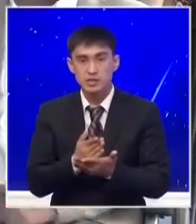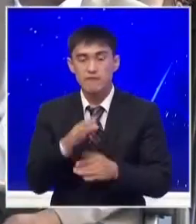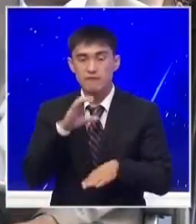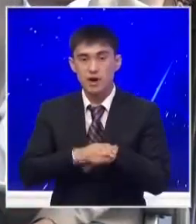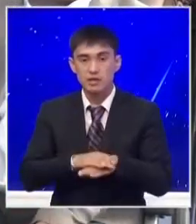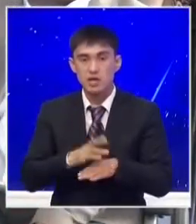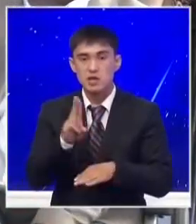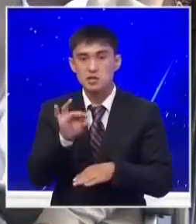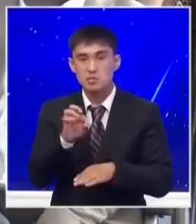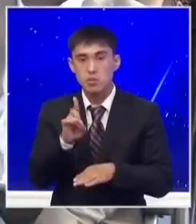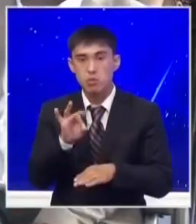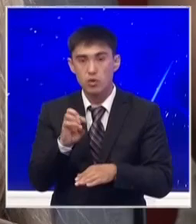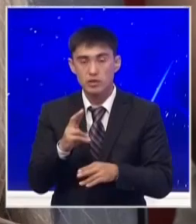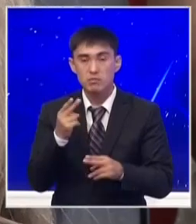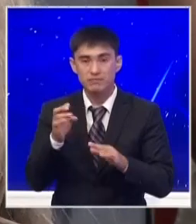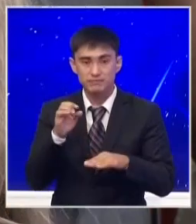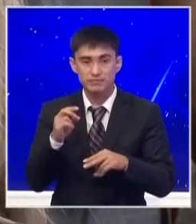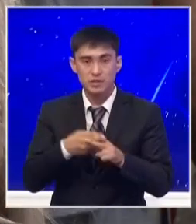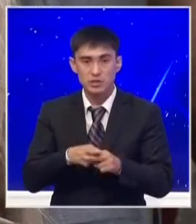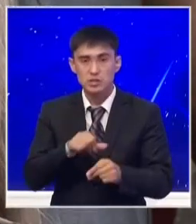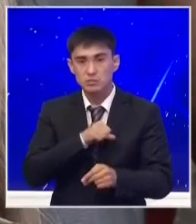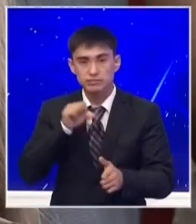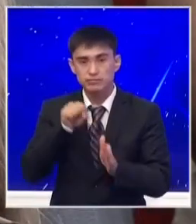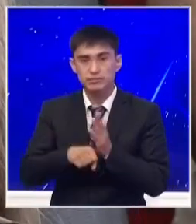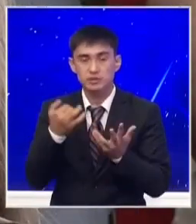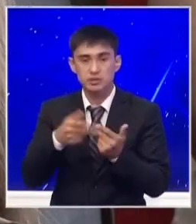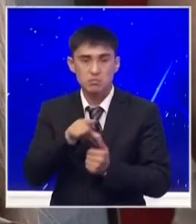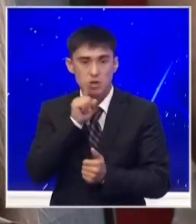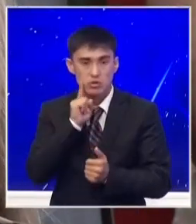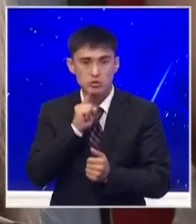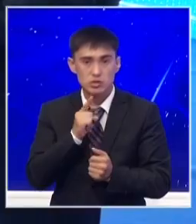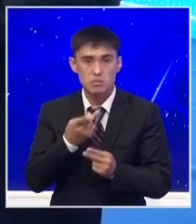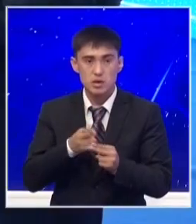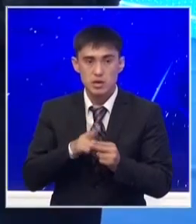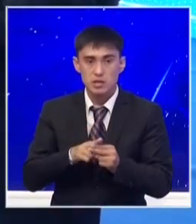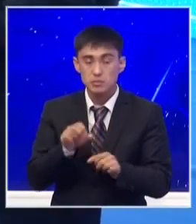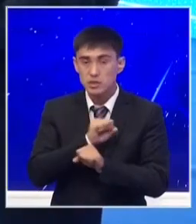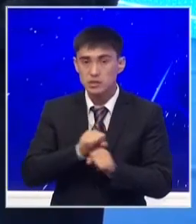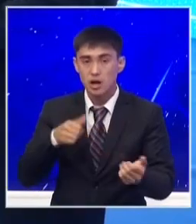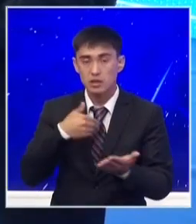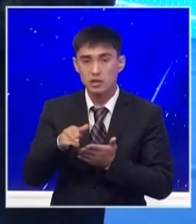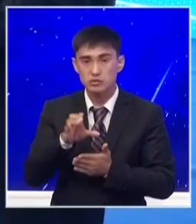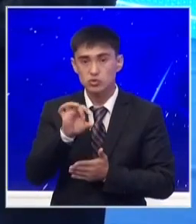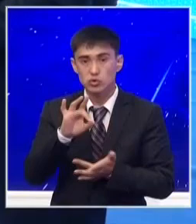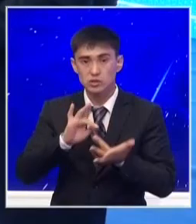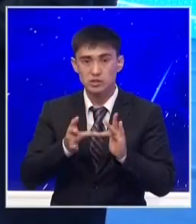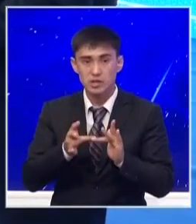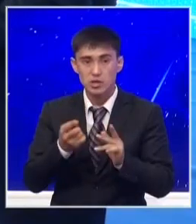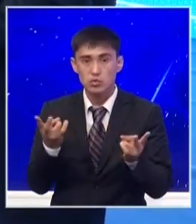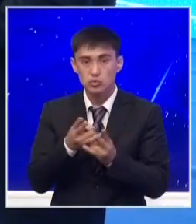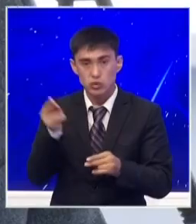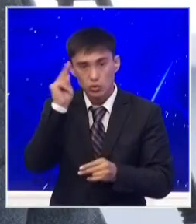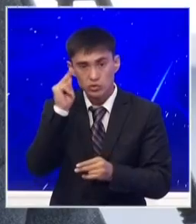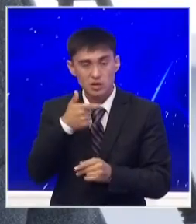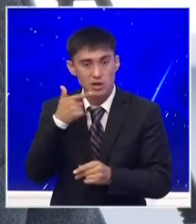кибербуллинга, последствием которого зачастую становится суицид среди молодежи. Но при всем этом нельзя отказываться от социальных сетей, а нужно